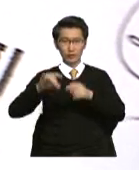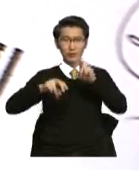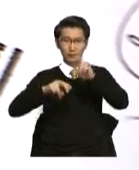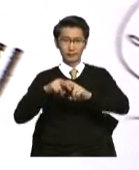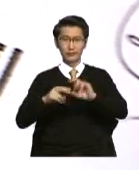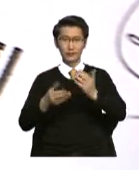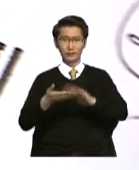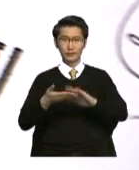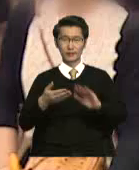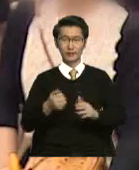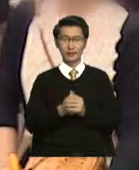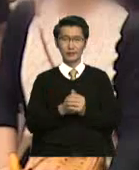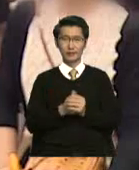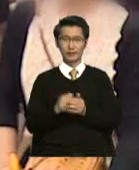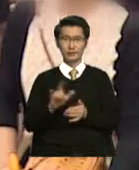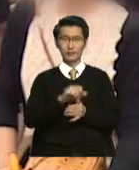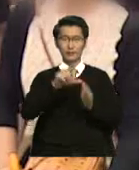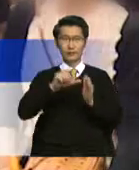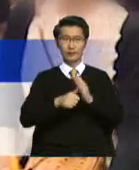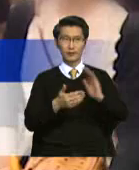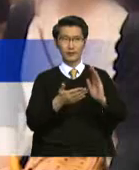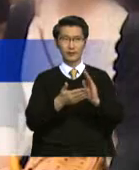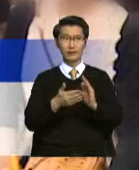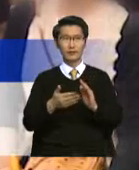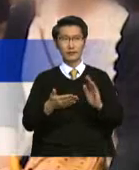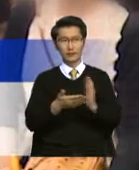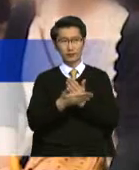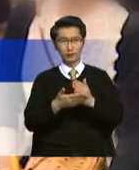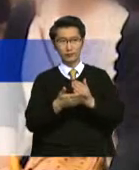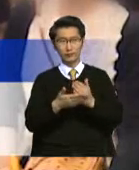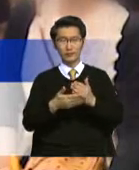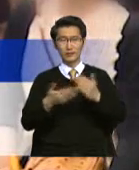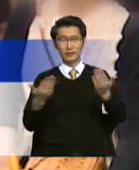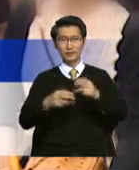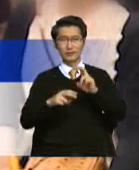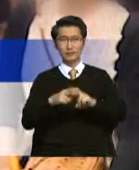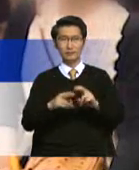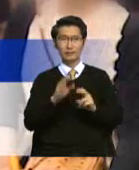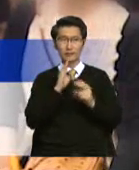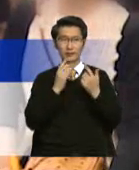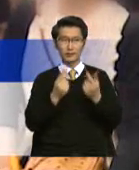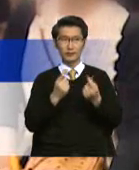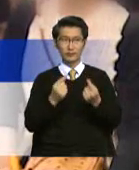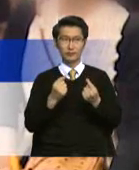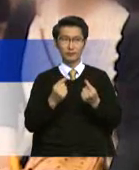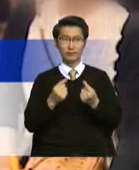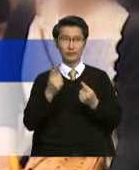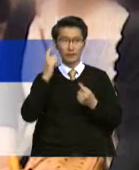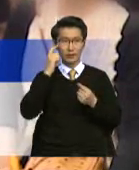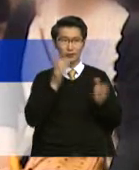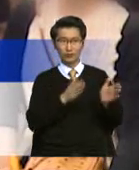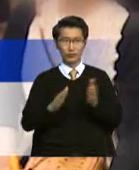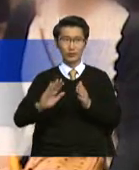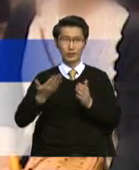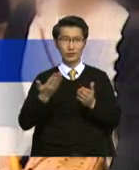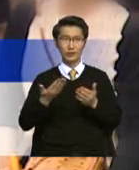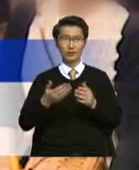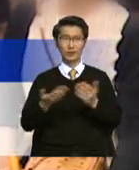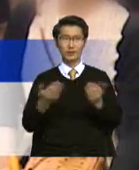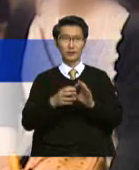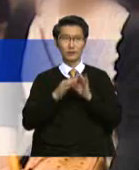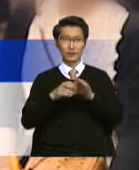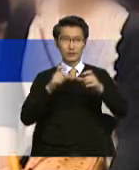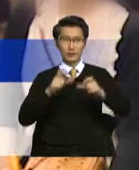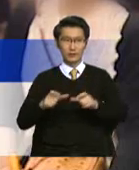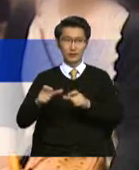됩니다 코로나 시대에 가장 큰 나눔 지역의 일자리 당 투기가 생각을 했고 그래서 이렇게 좀 준비를 하게 되었구요 이를 통해서